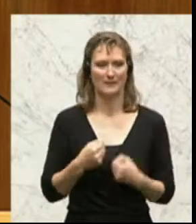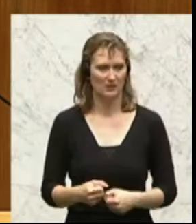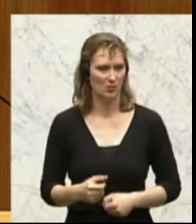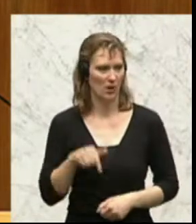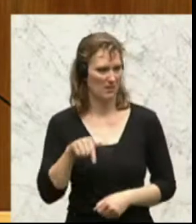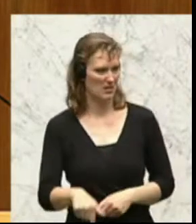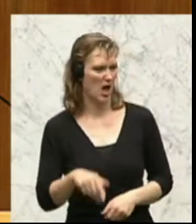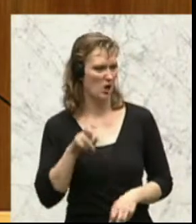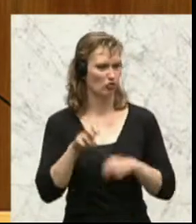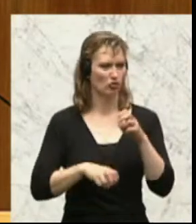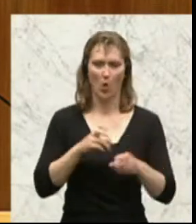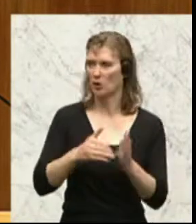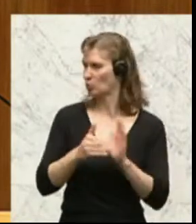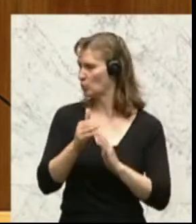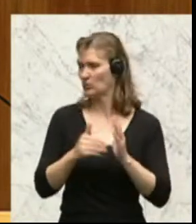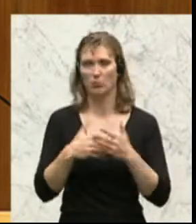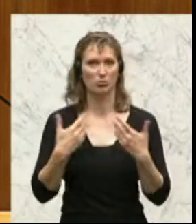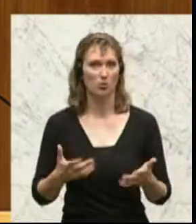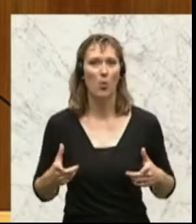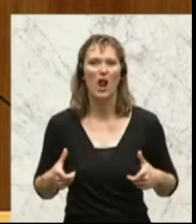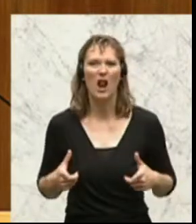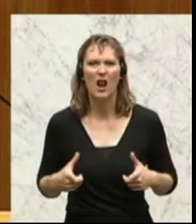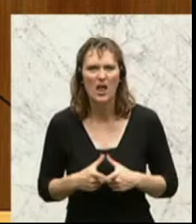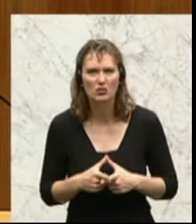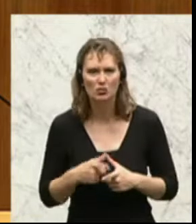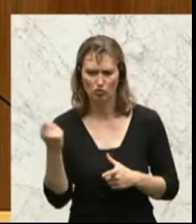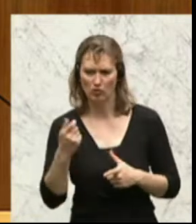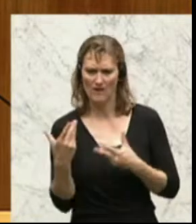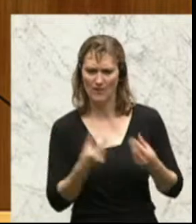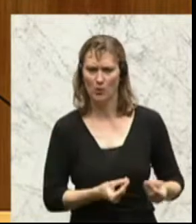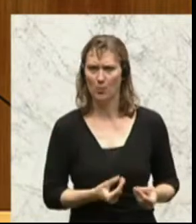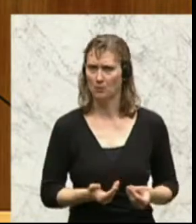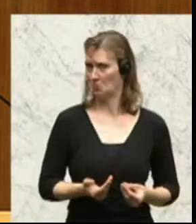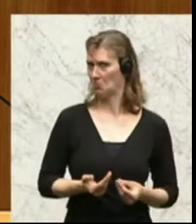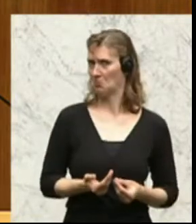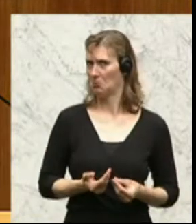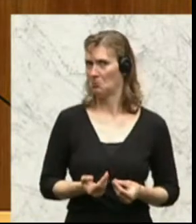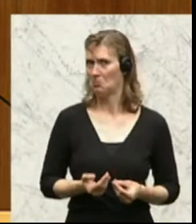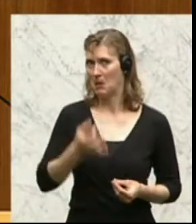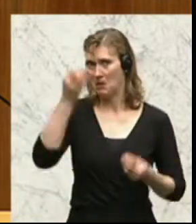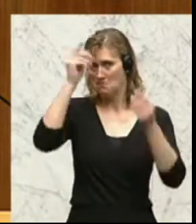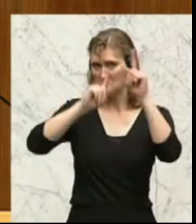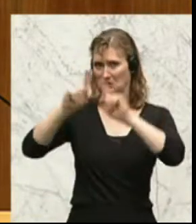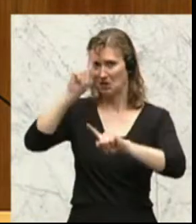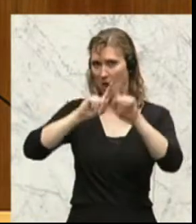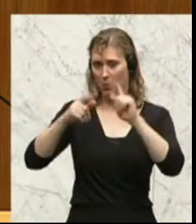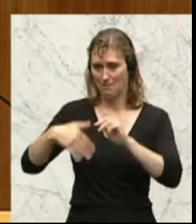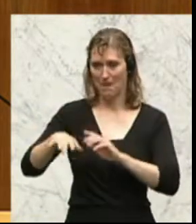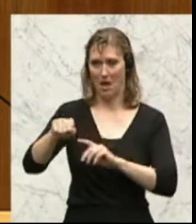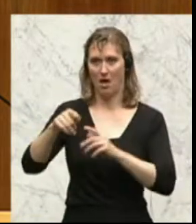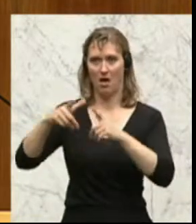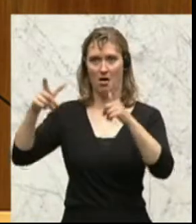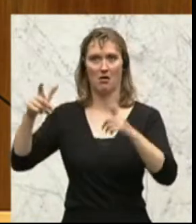haben, das die Leistung bestraft und Misstrauen nährt, wird sich daran nichts ändern.